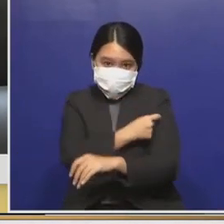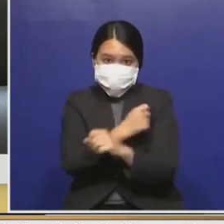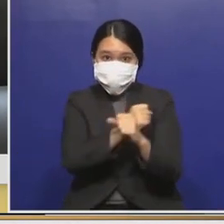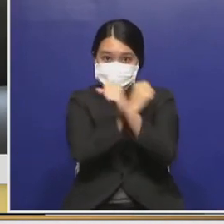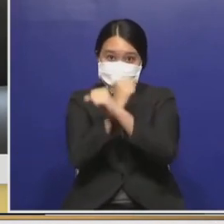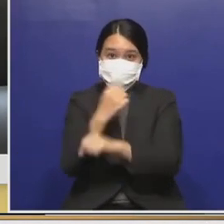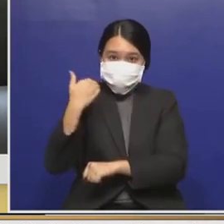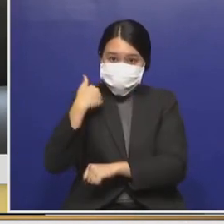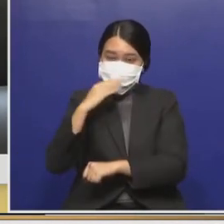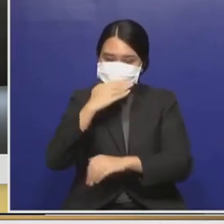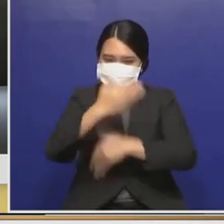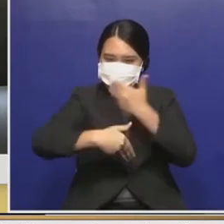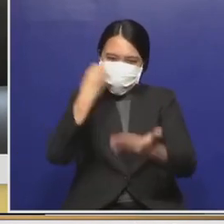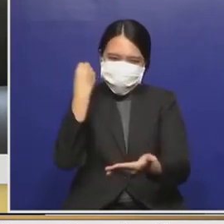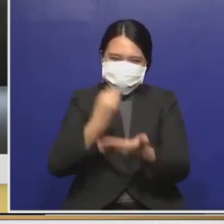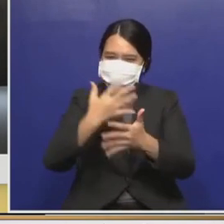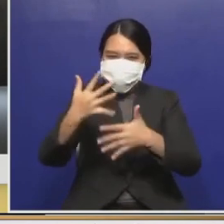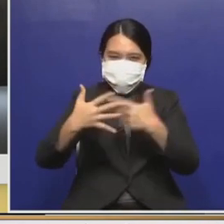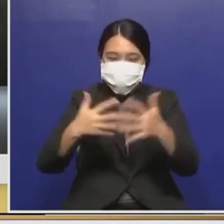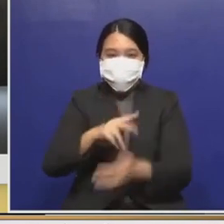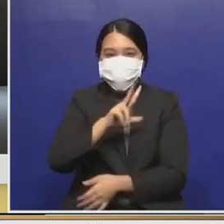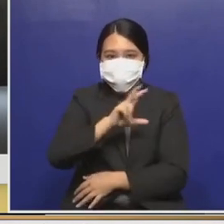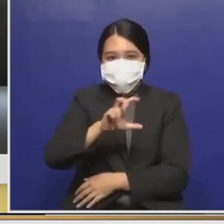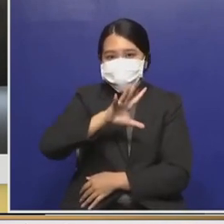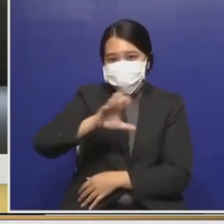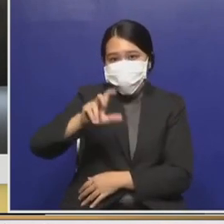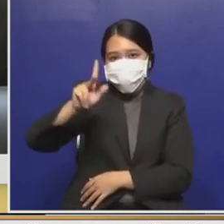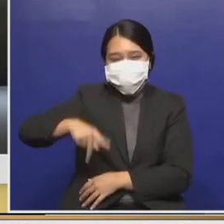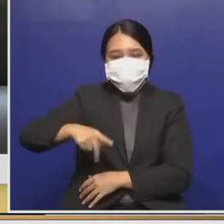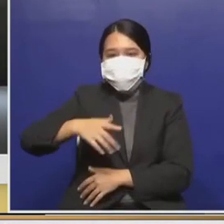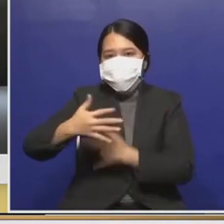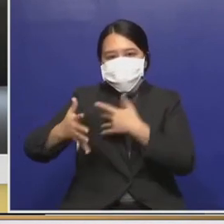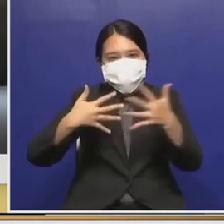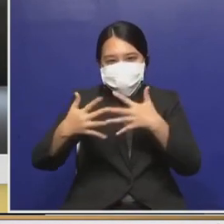ขายแงไมเปนไรสามหอยา ร้อยพันไม่เป็นไร